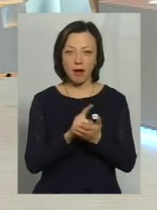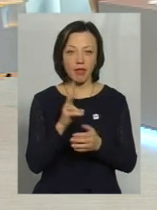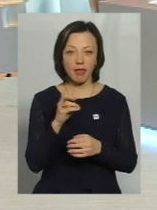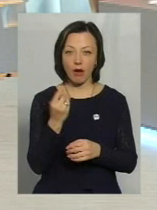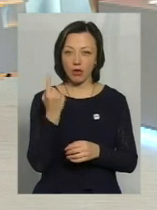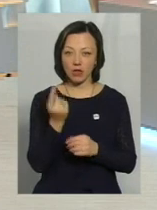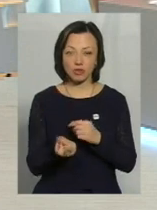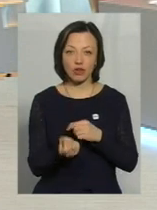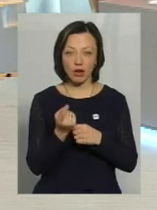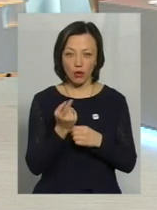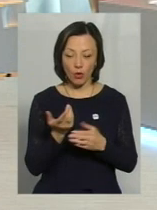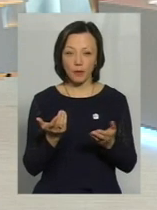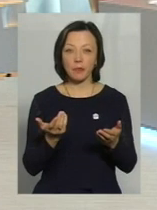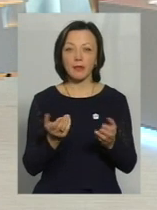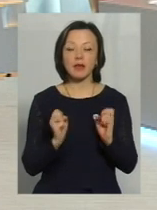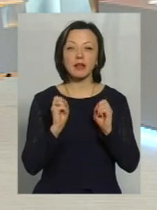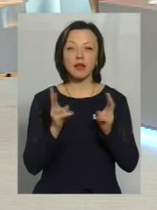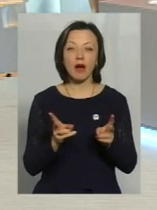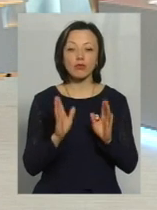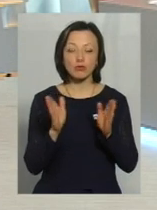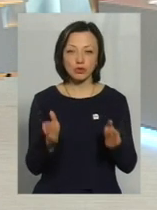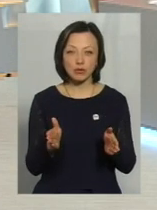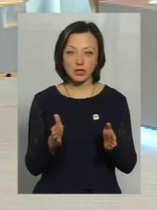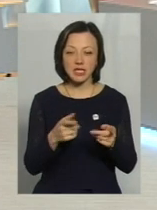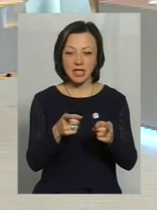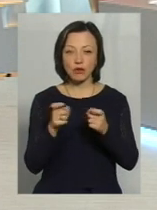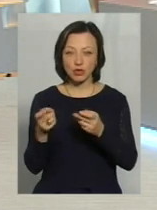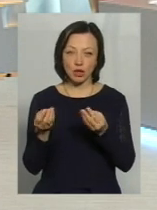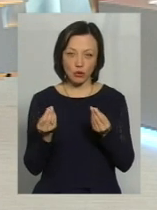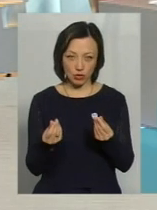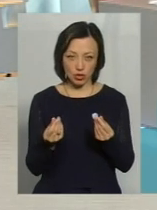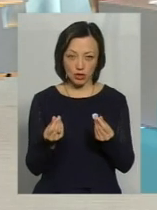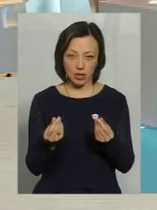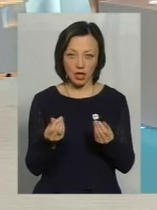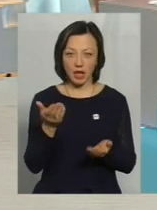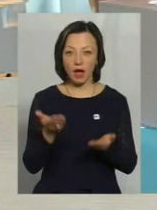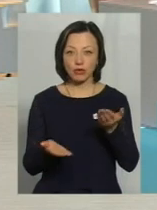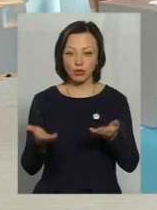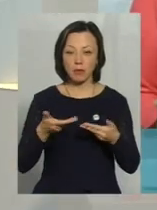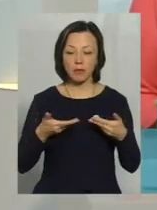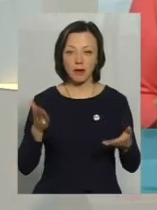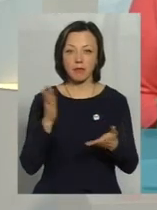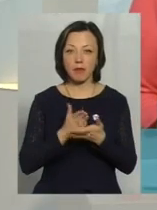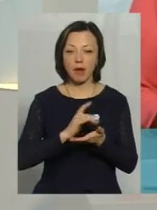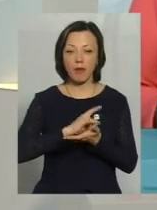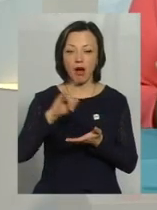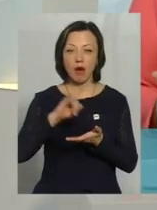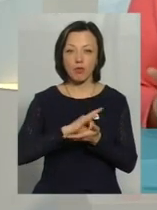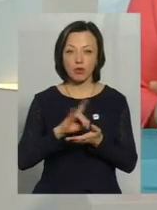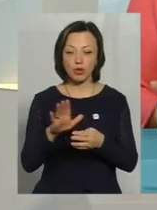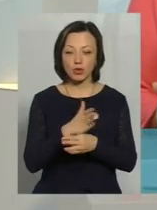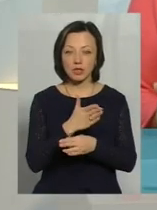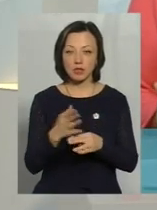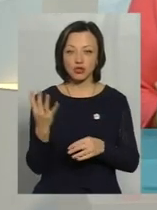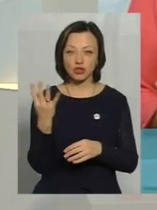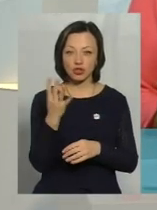джерело, як будуть все ж таки залучатись кошти, якщо ми маємо аеропорт, який розділений